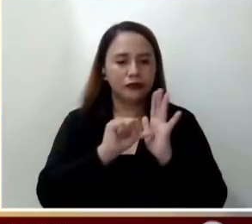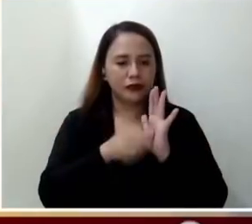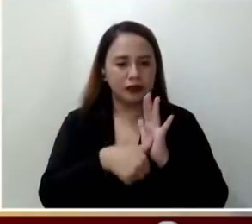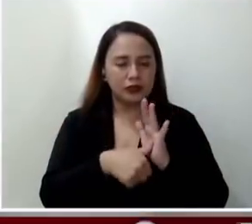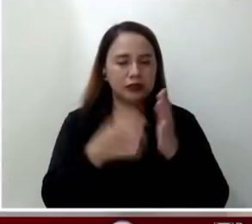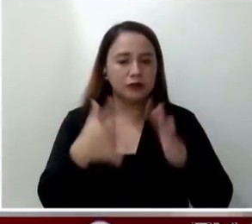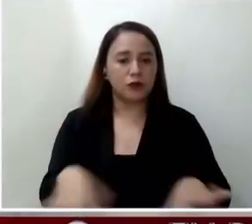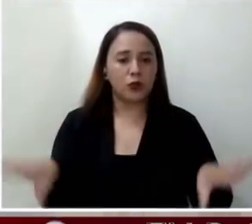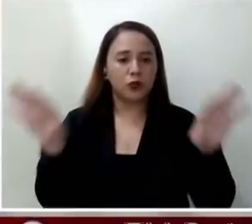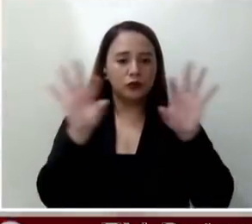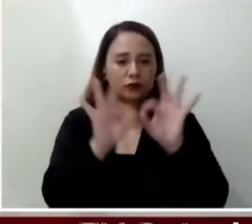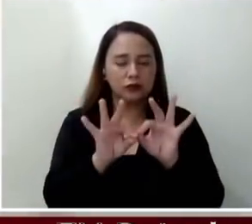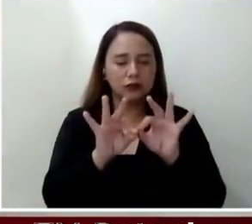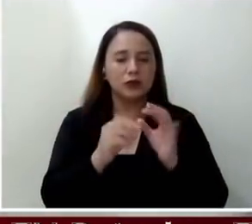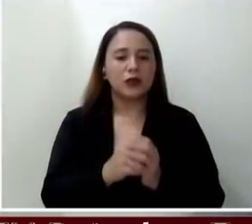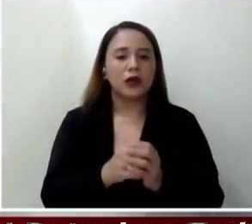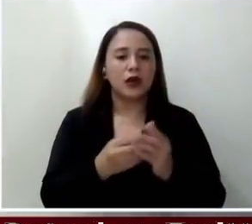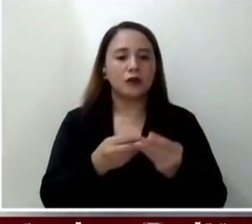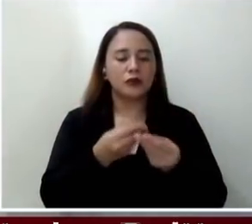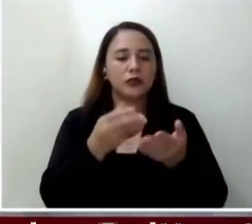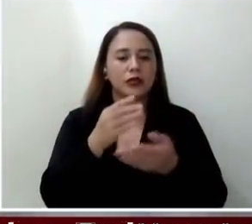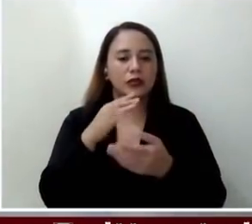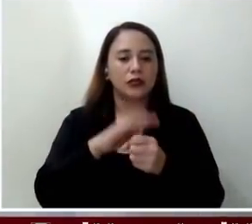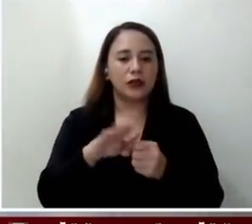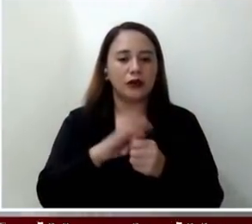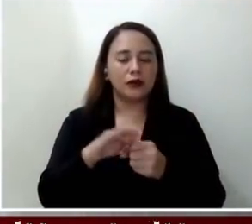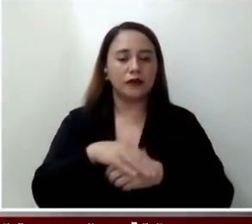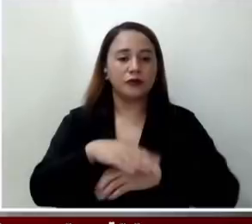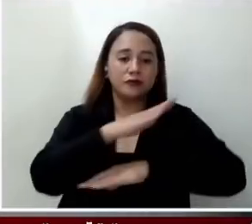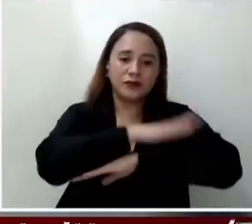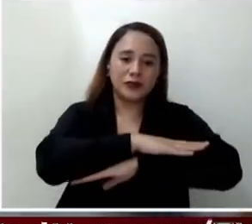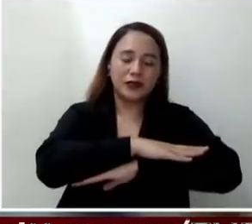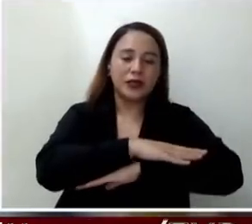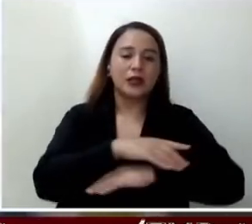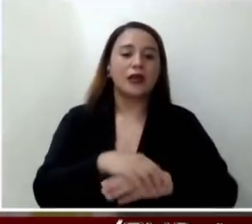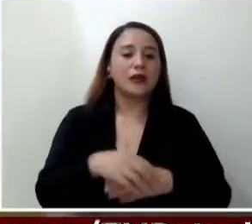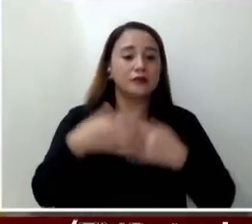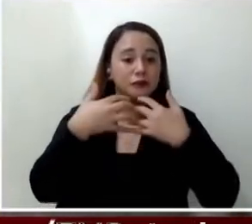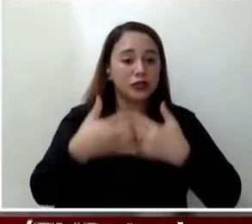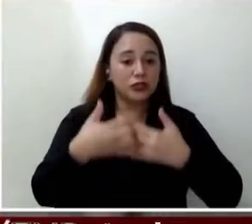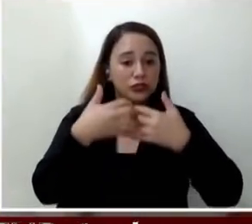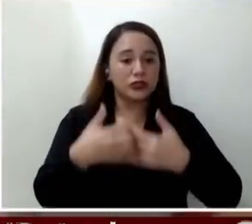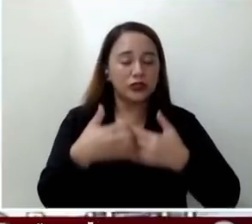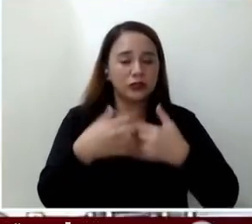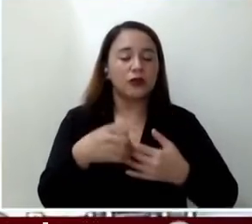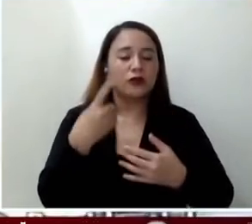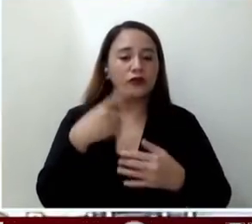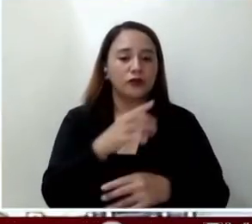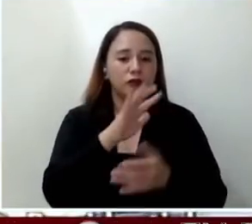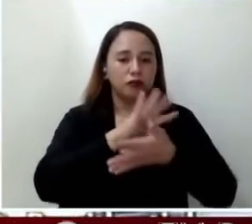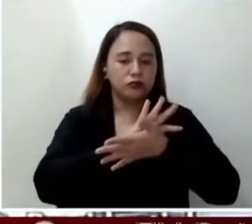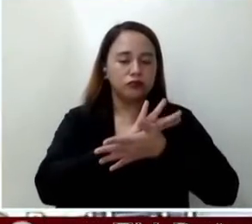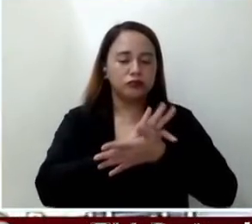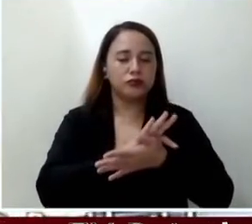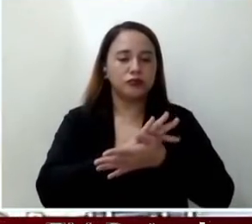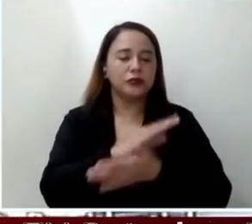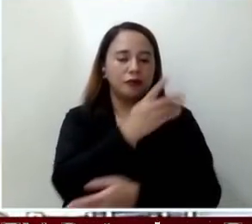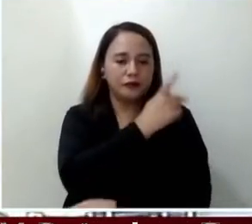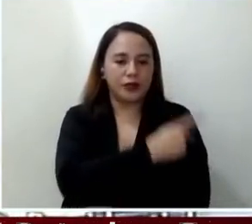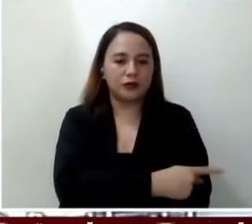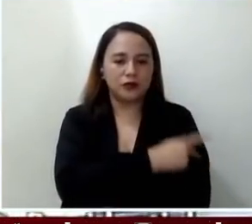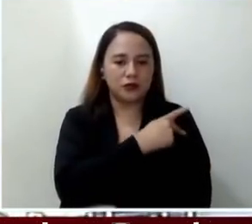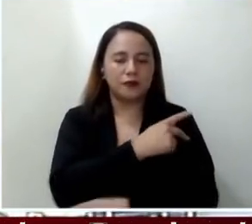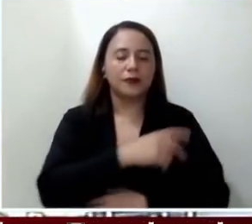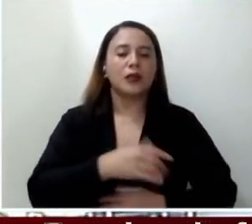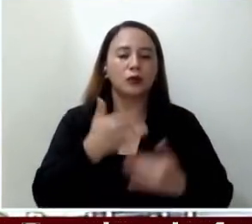kahalagahan ng paglalaan na sapat na kama at mechanical ventilators para sa ating COVID-19 patients. Dahil patuloy ang